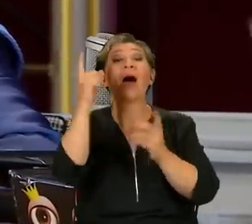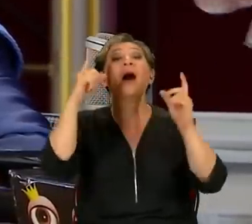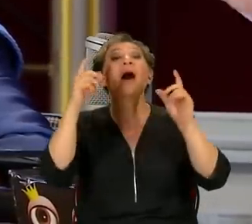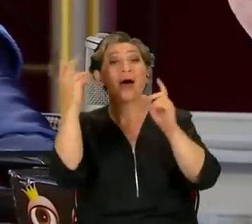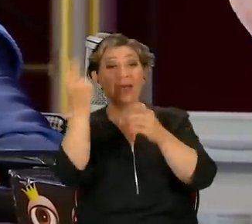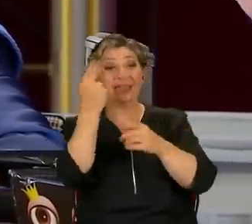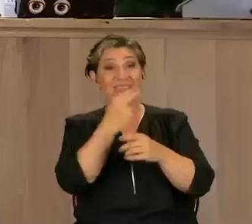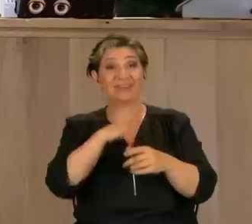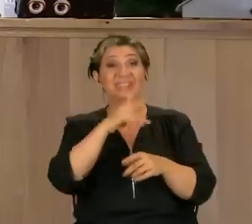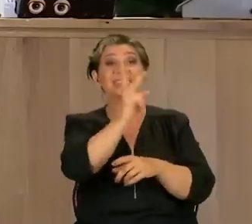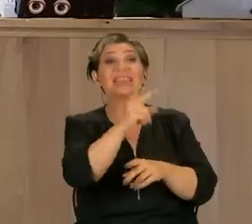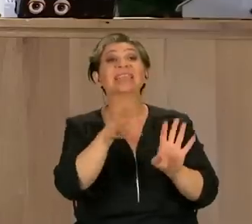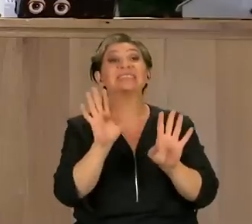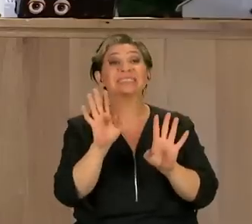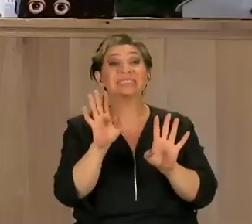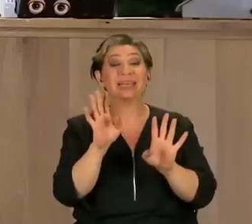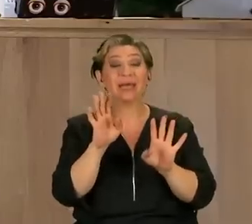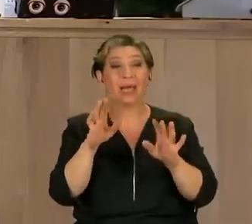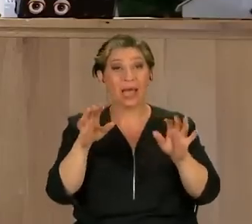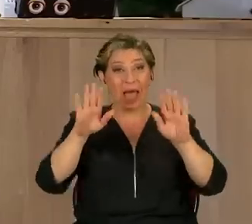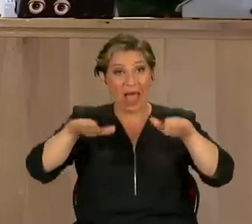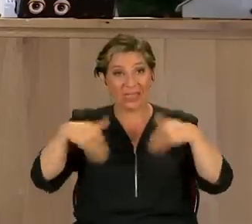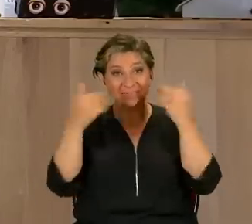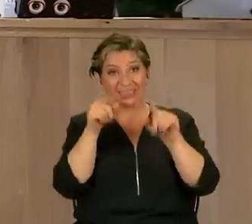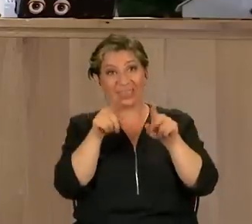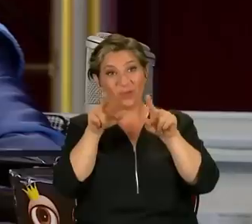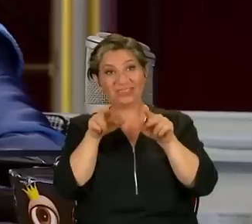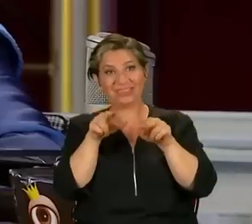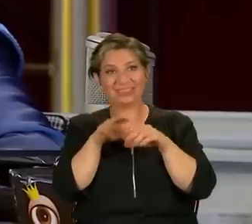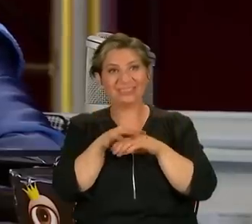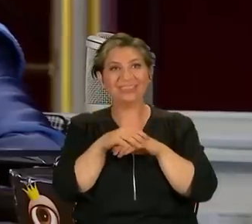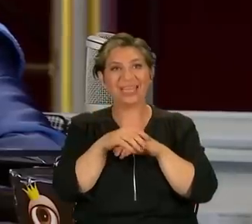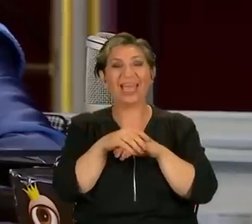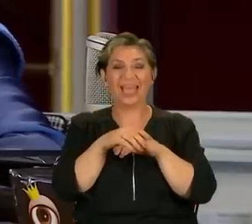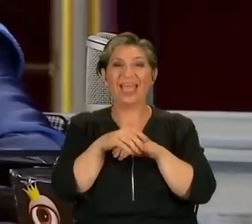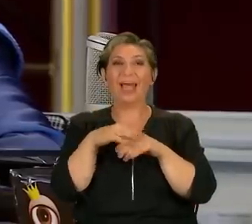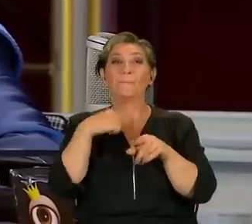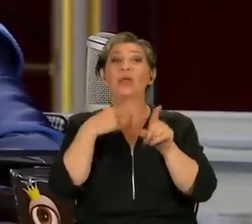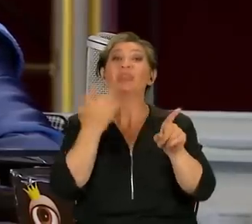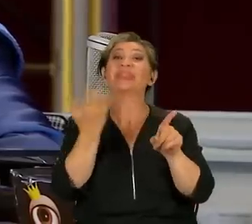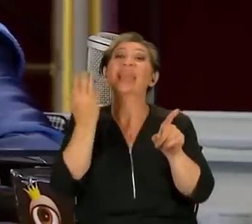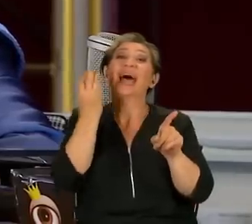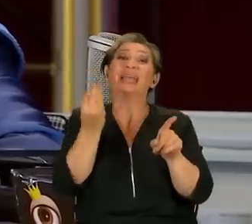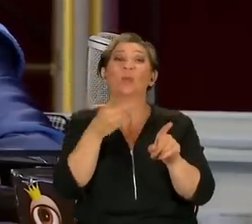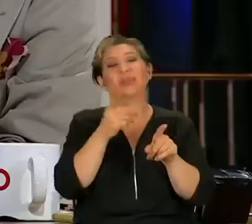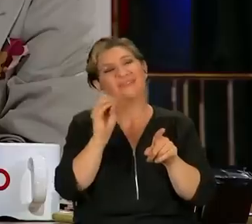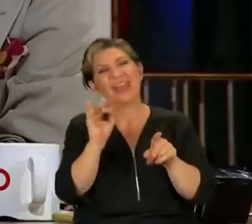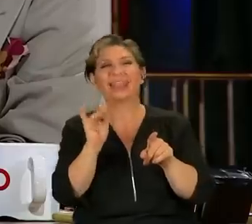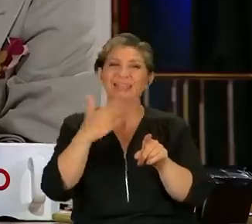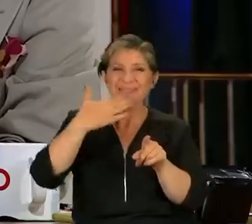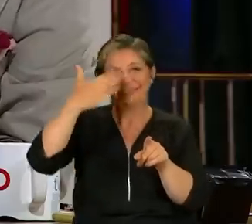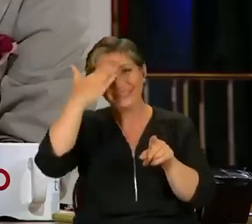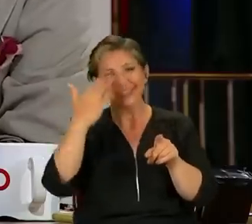Ha, o sen değilsin yani. Ama sen, altındaki sana baksak sen de öylesin. Ben ondan daha iyiyim de o da fena değil.